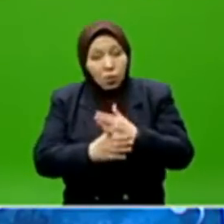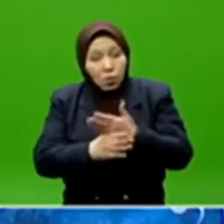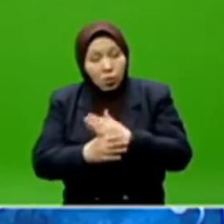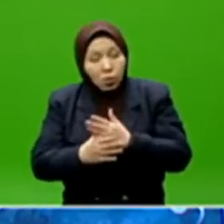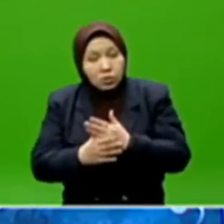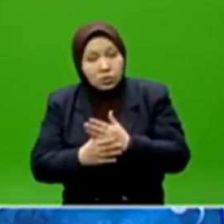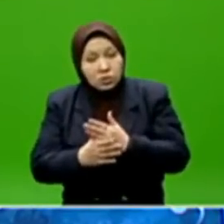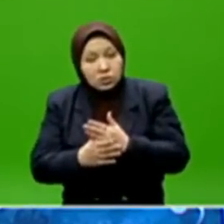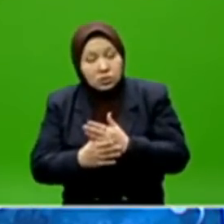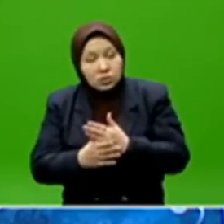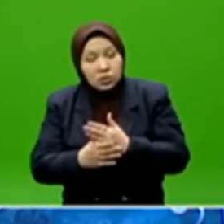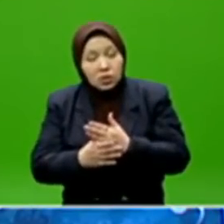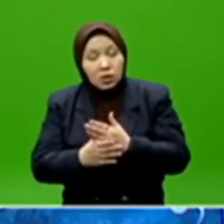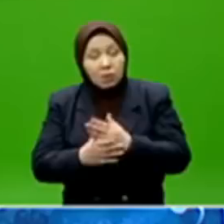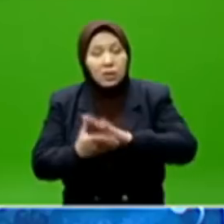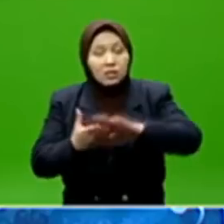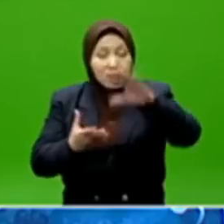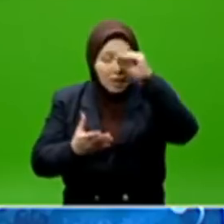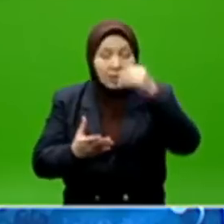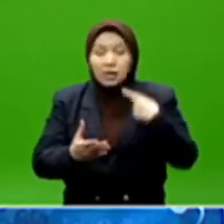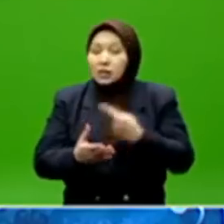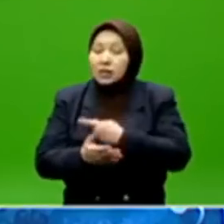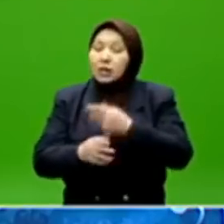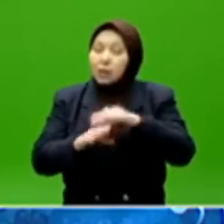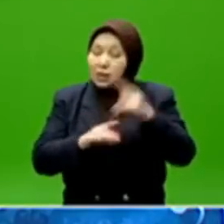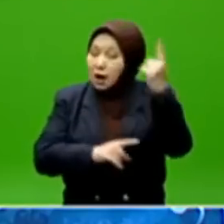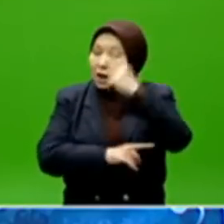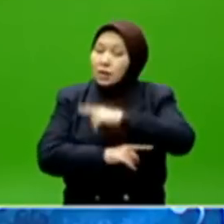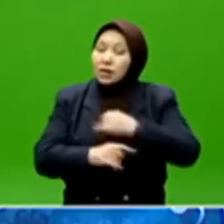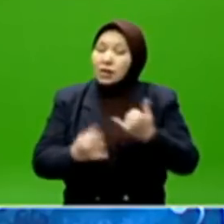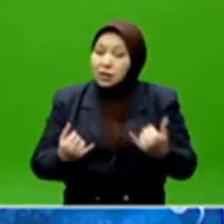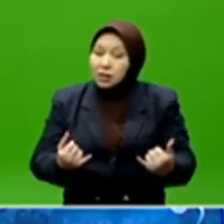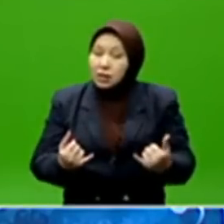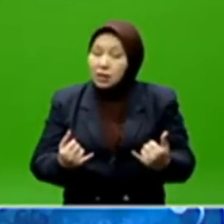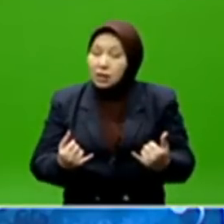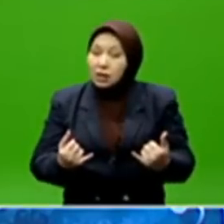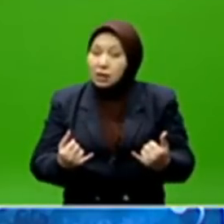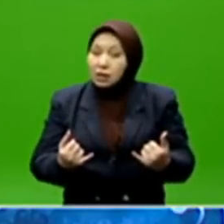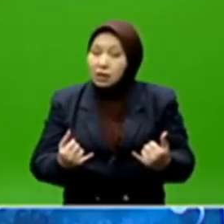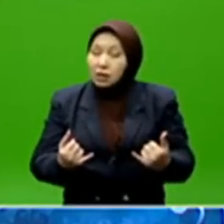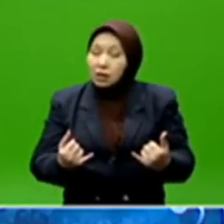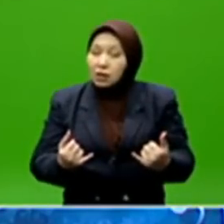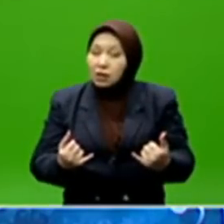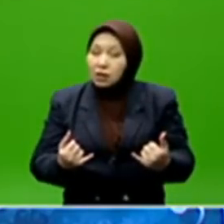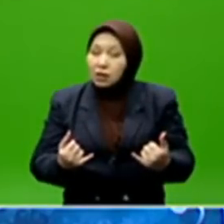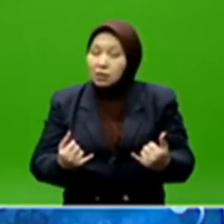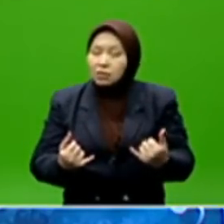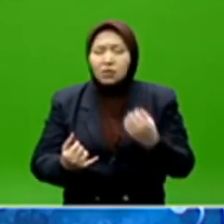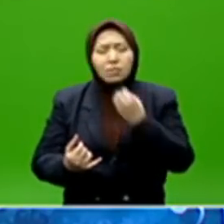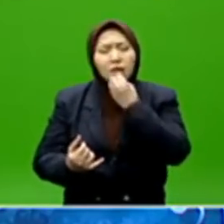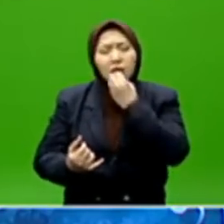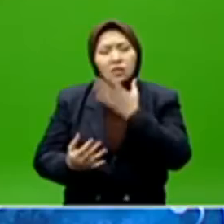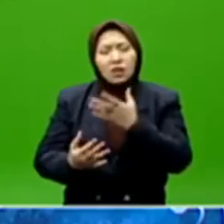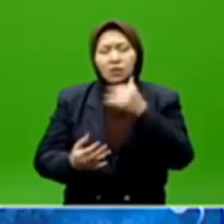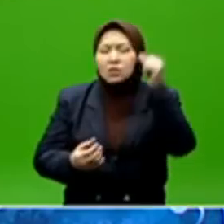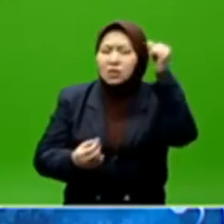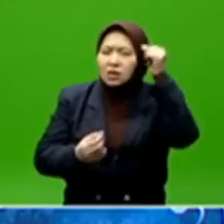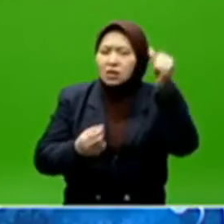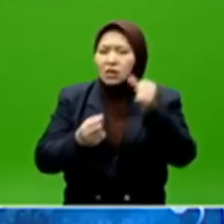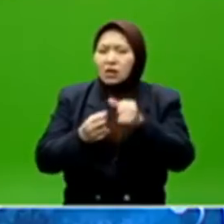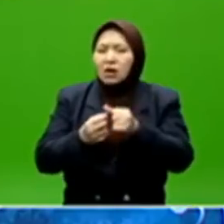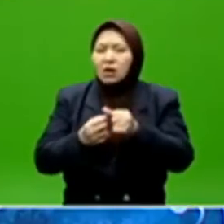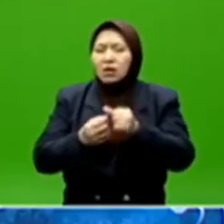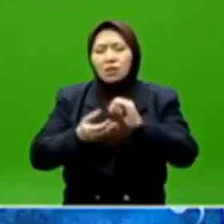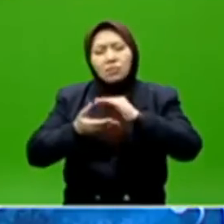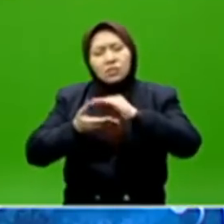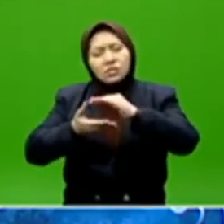dapatan pengajian kita pada tengah hari ini, antaranya Puan Syamila dari Singapura menyatakan teringat pesan